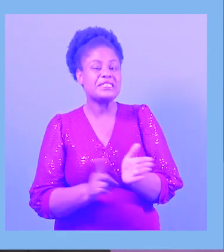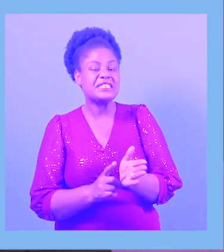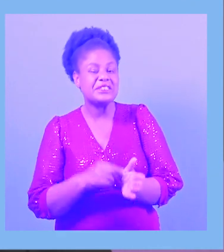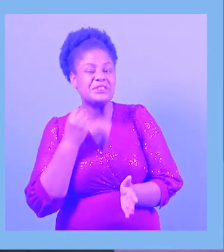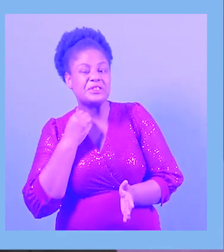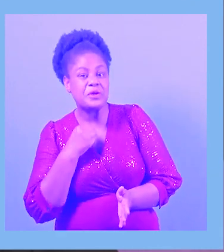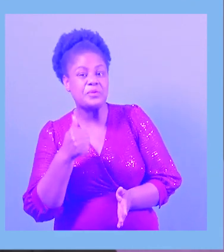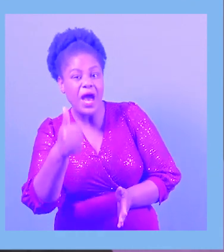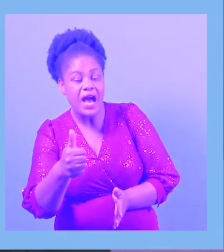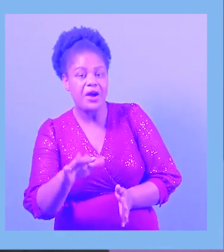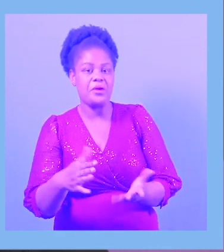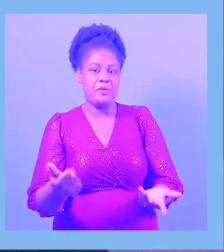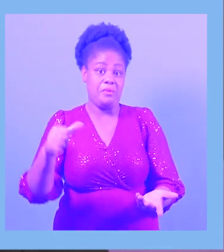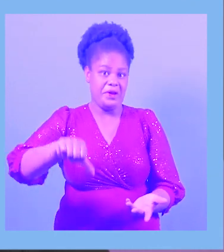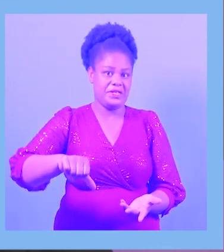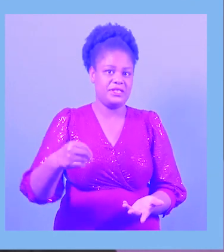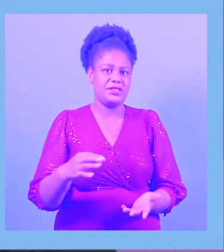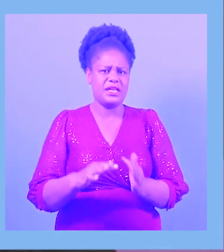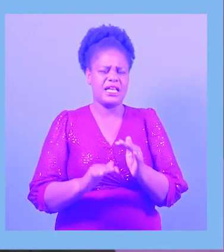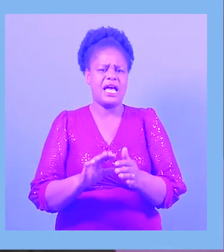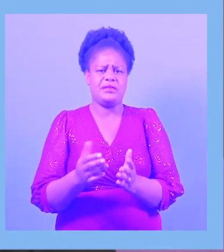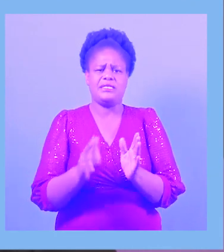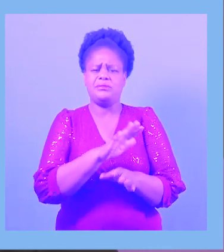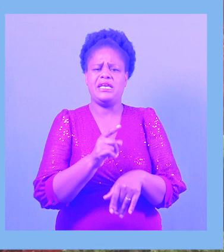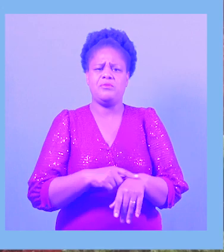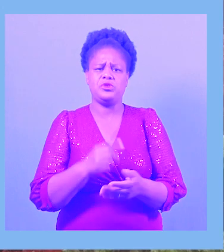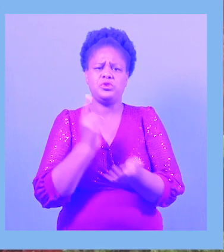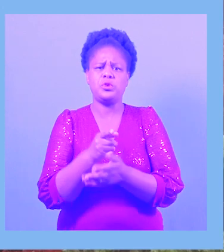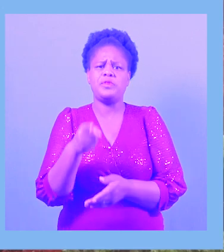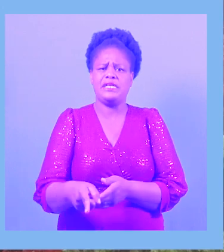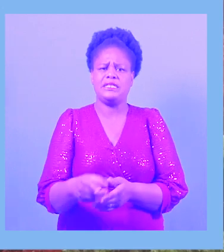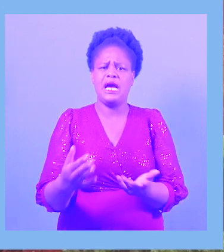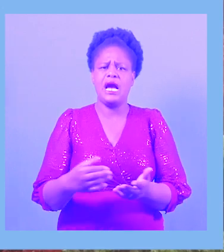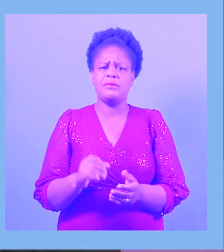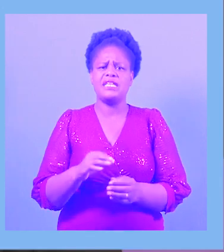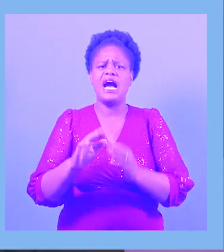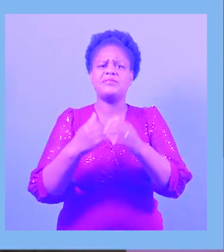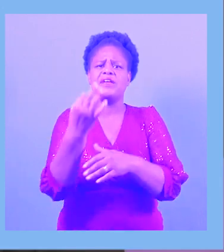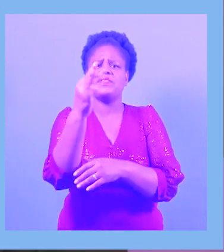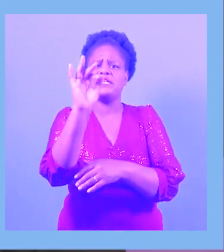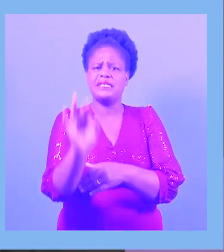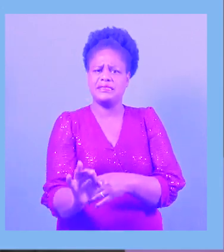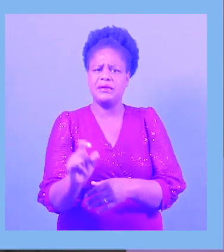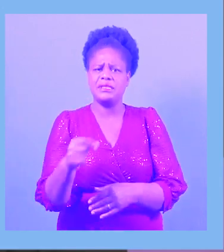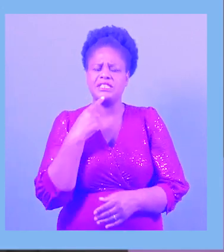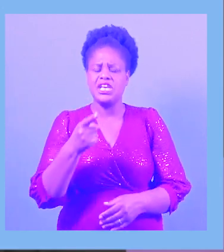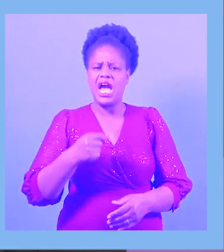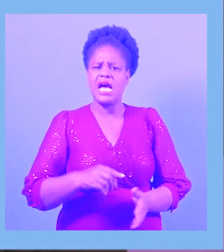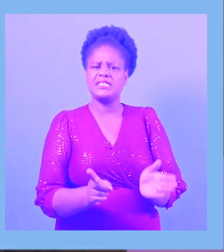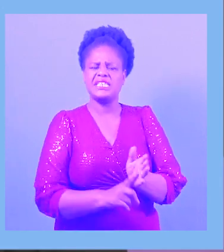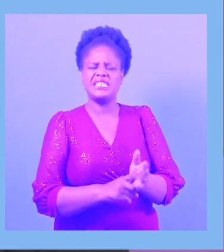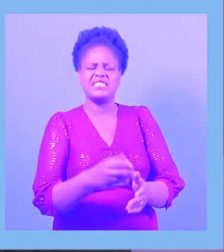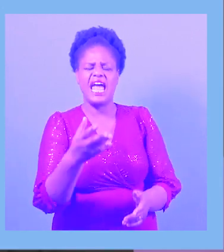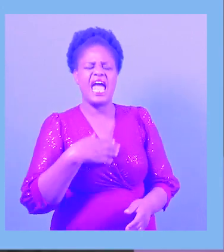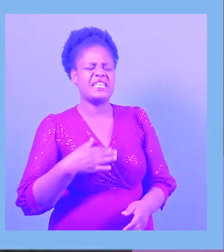zvakadaro, maakusvika munhu anokudza kwapera makore 3 kuti handichakwanise kupinda. Zvazvinoreva kuti kana asakwanisa kupinda muwanano akudyira nguva, akudyira